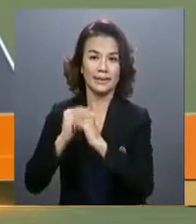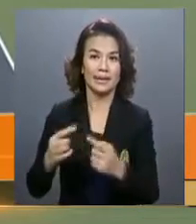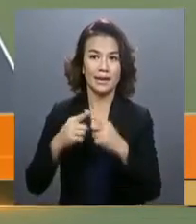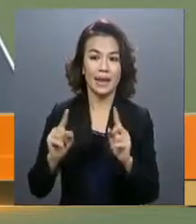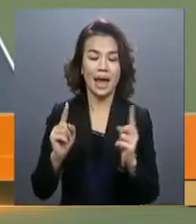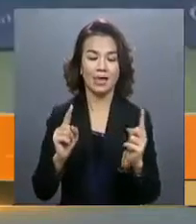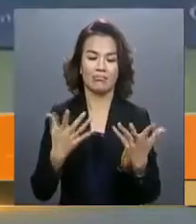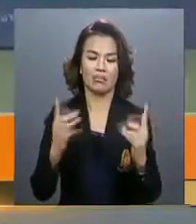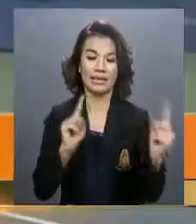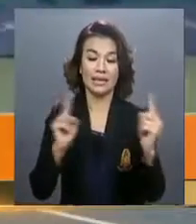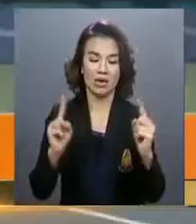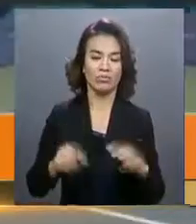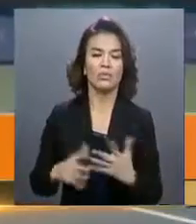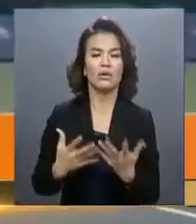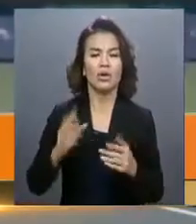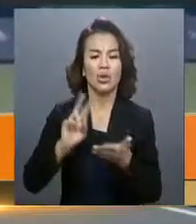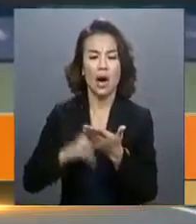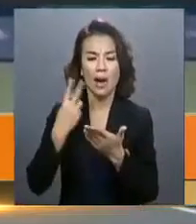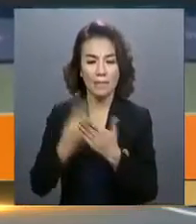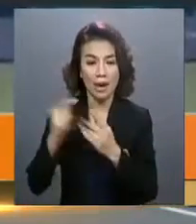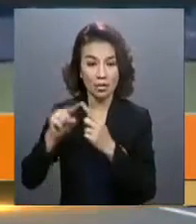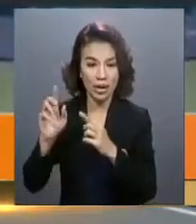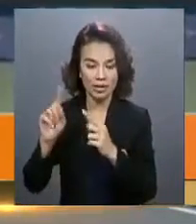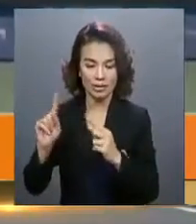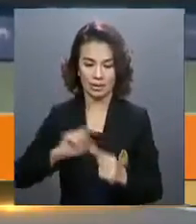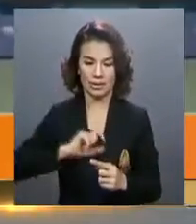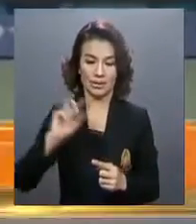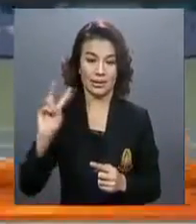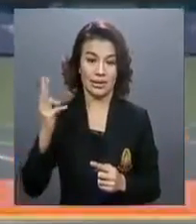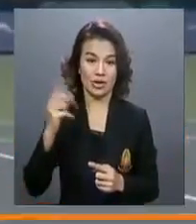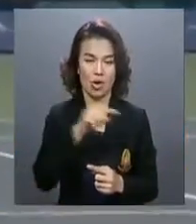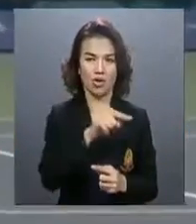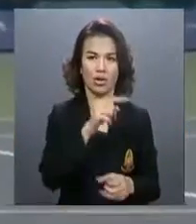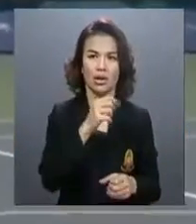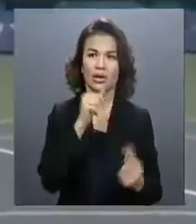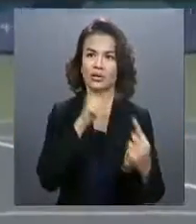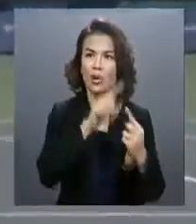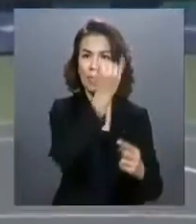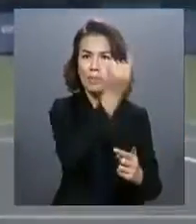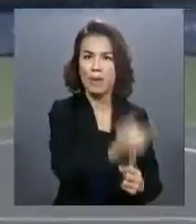ว้าเหรียญเงินหลังแพ้ต่อแอนดี้เมเรย์ในนัดชิงชนะเลิศเมื่อ4ปีที่แล้วที่ลอนดอนเกมครับ